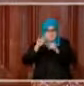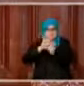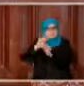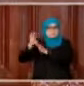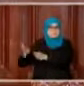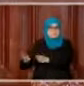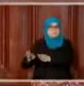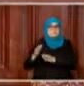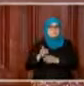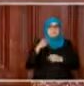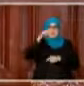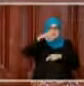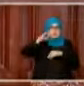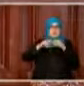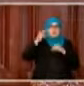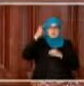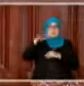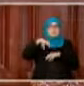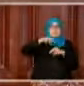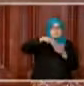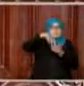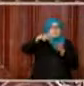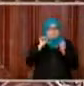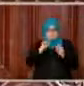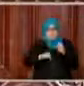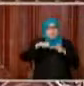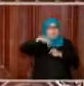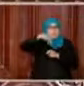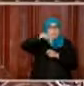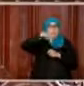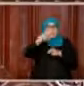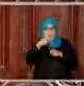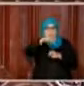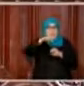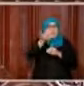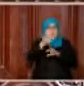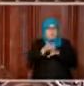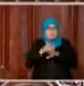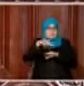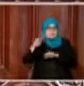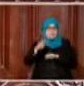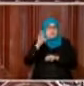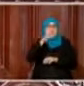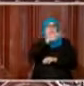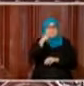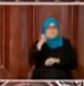مآلها التعفن قبل السقوط، وليس أخطر على الدول